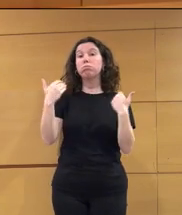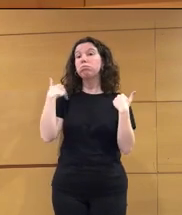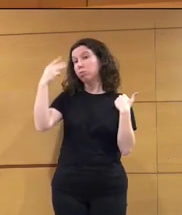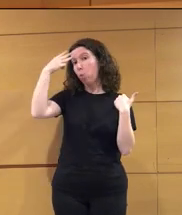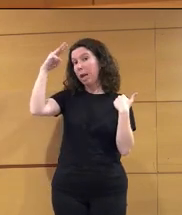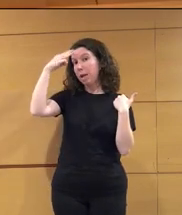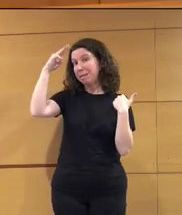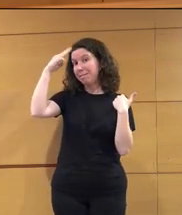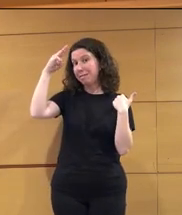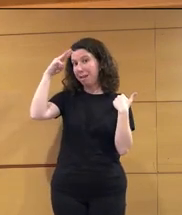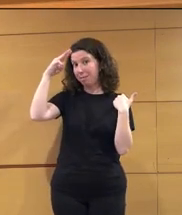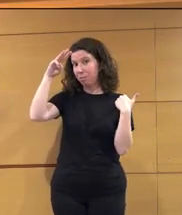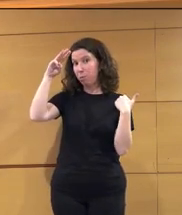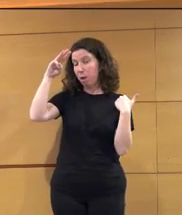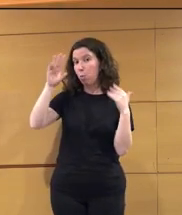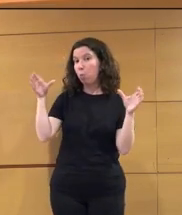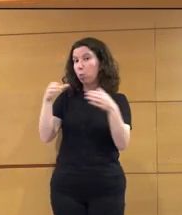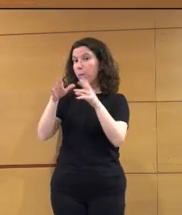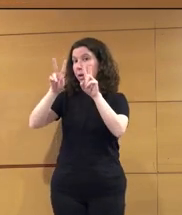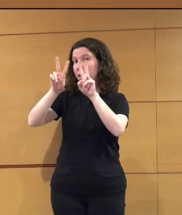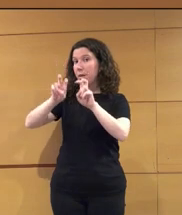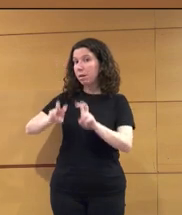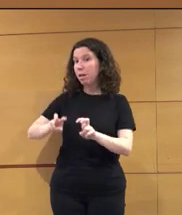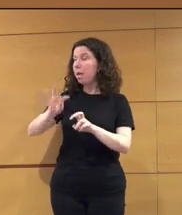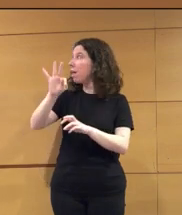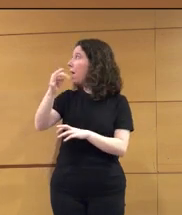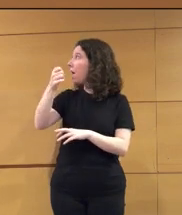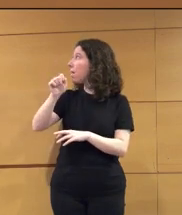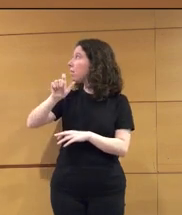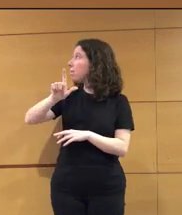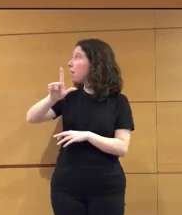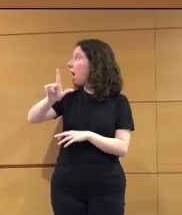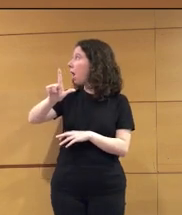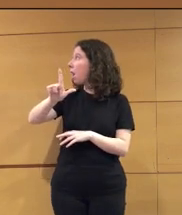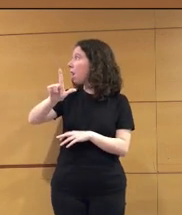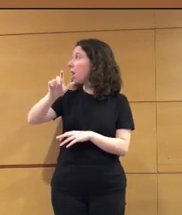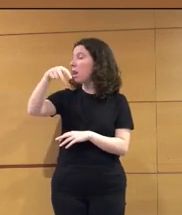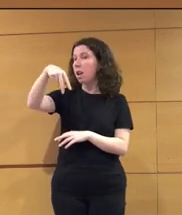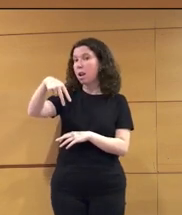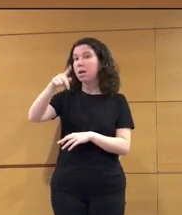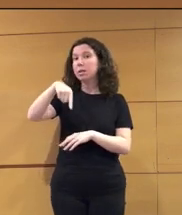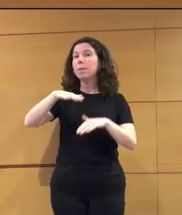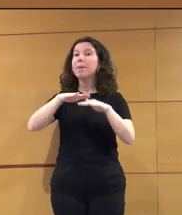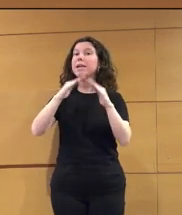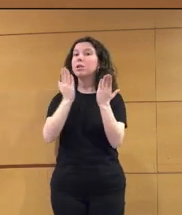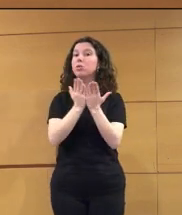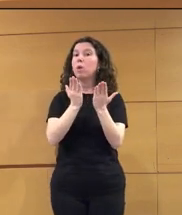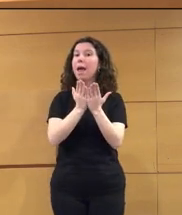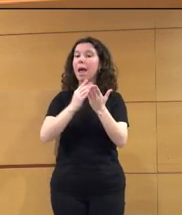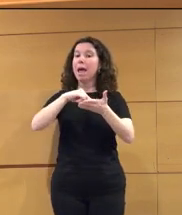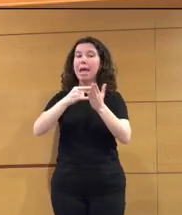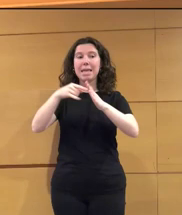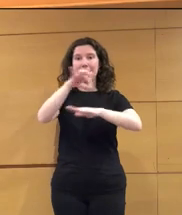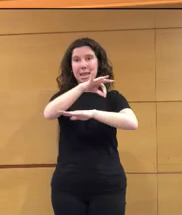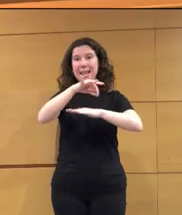grup d'investigació de recerca TALN i de l'Escola d'Enginyeria, que fem